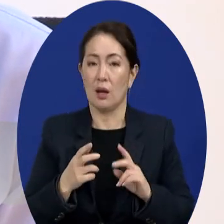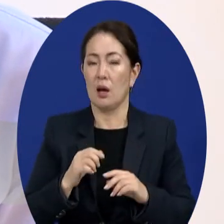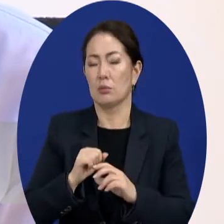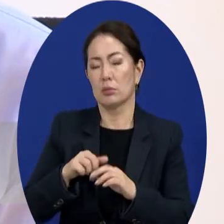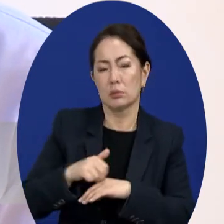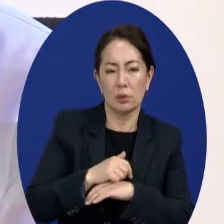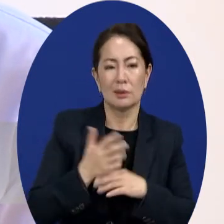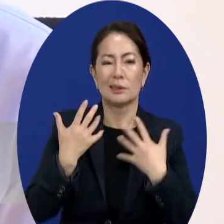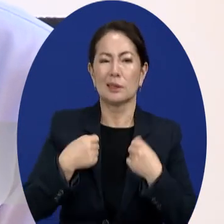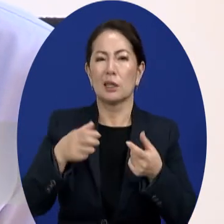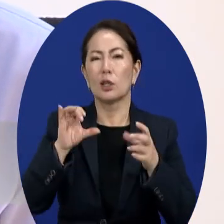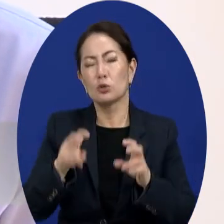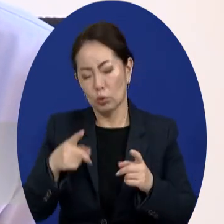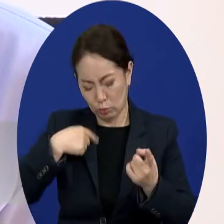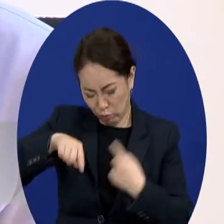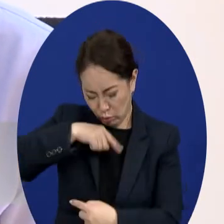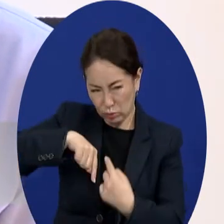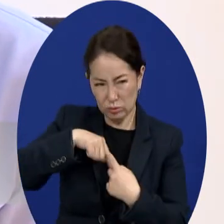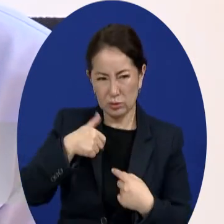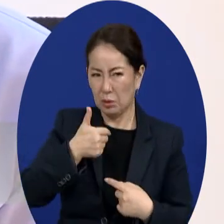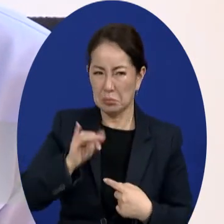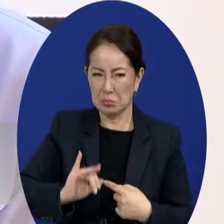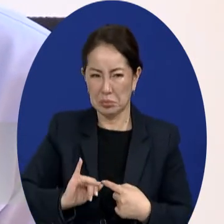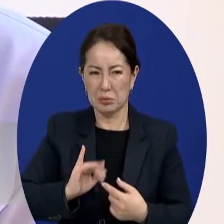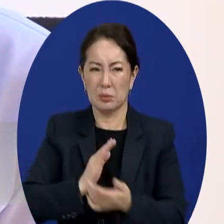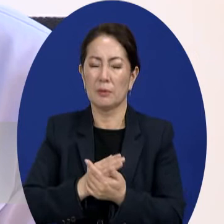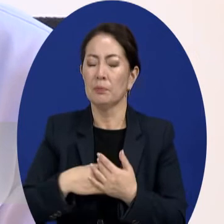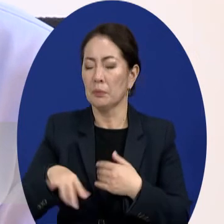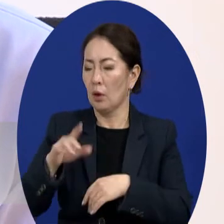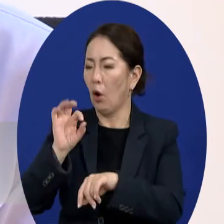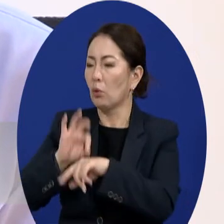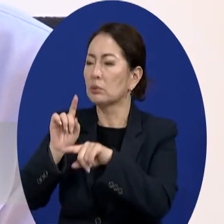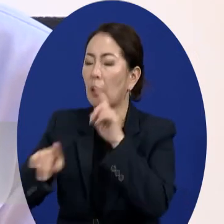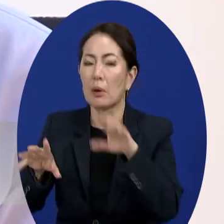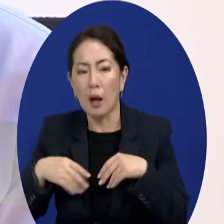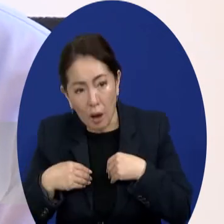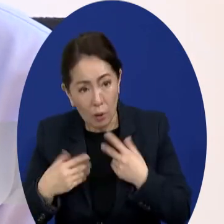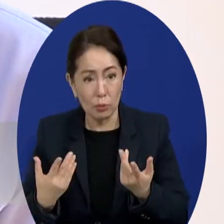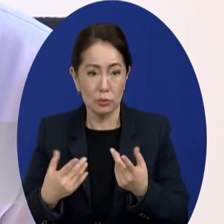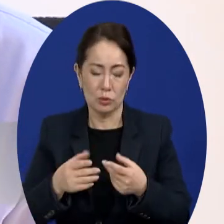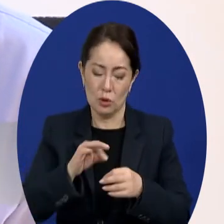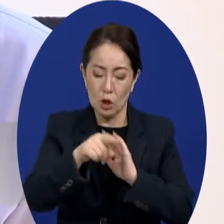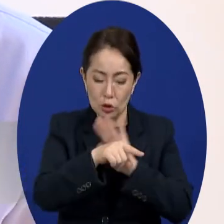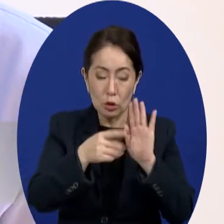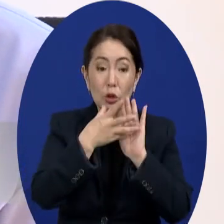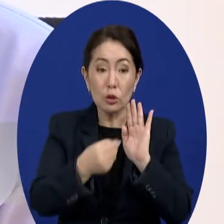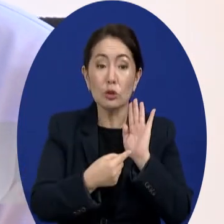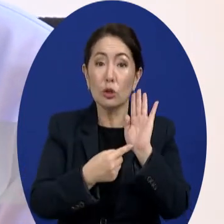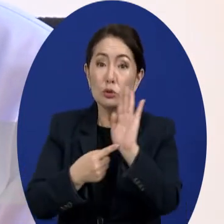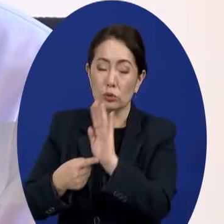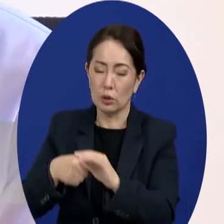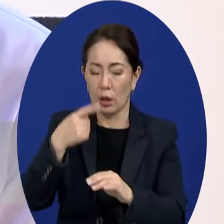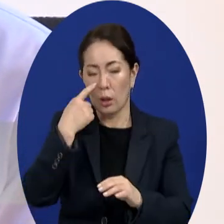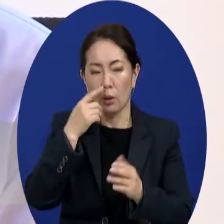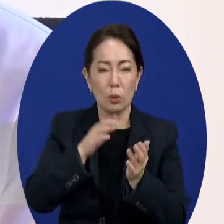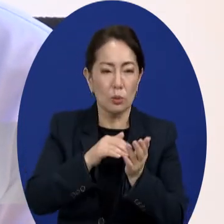холбоотой дархлаас уларах, бодисын солилцоо хямрсантай холбоотой халдвар төвчөнд одоо өртөмтгий байх гэх мэт юм сөрөг үр дагаврууд гарч ирэх нь мөн нойрны